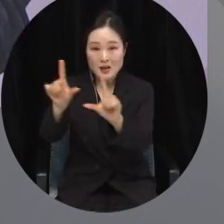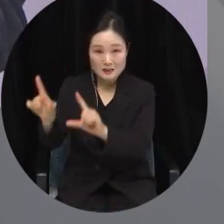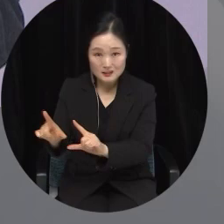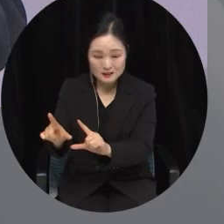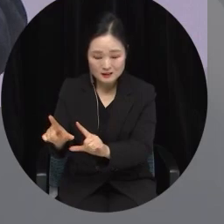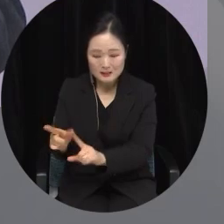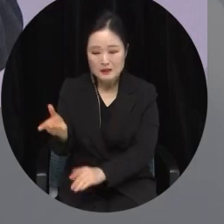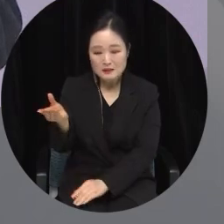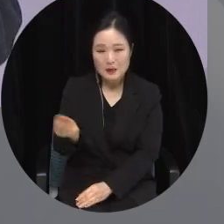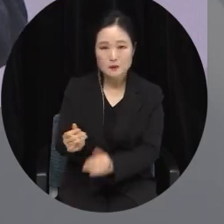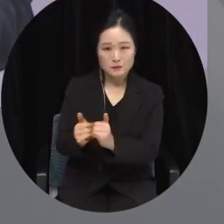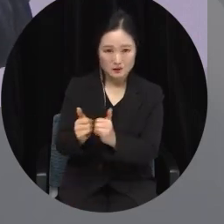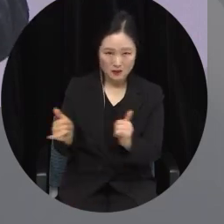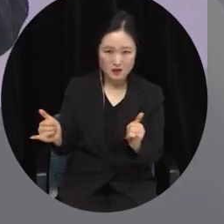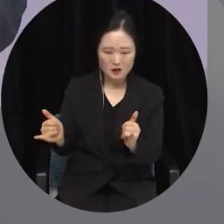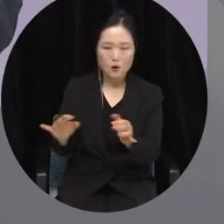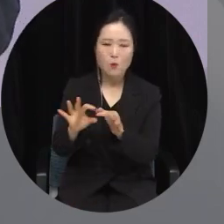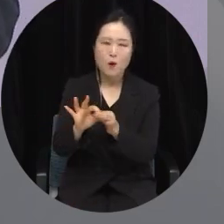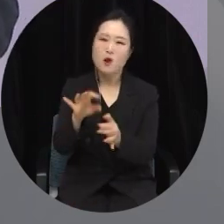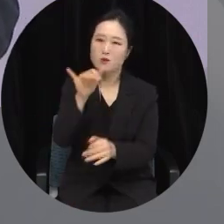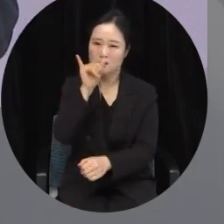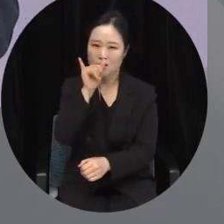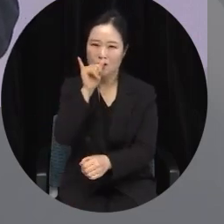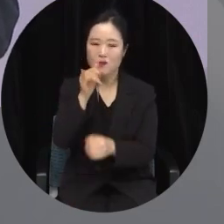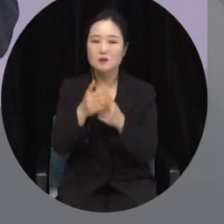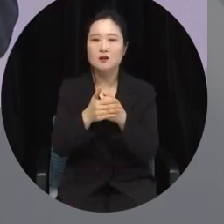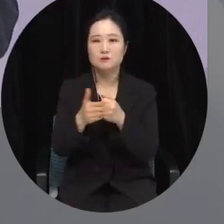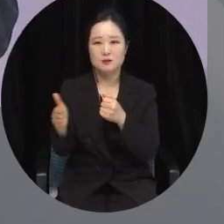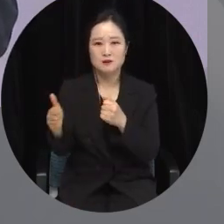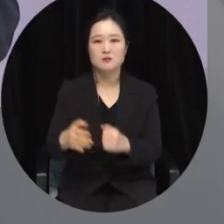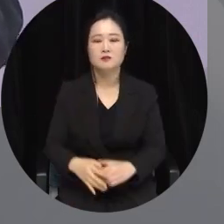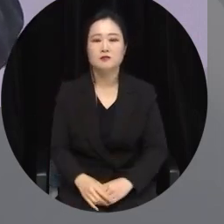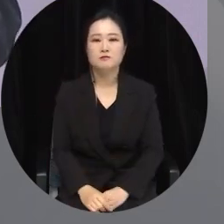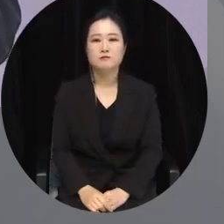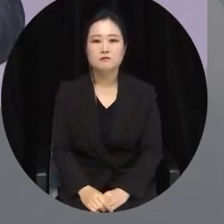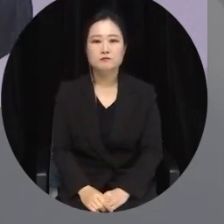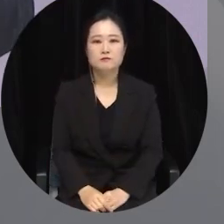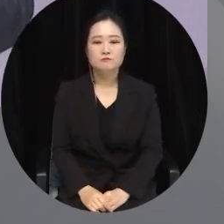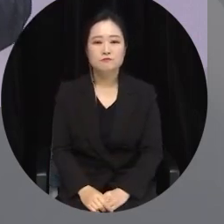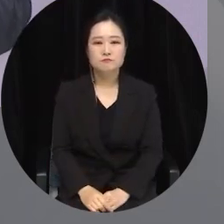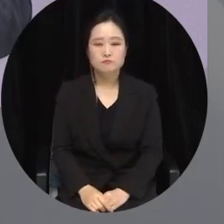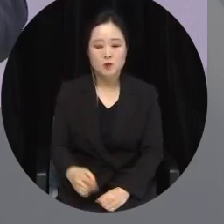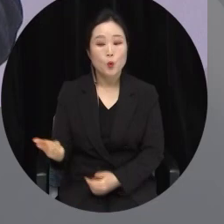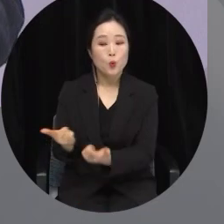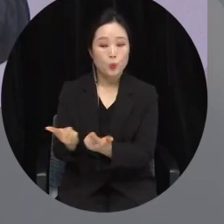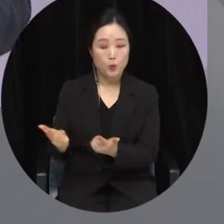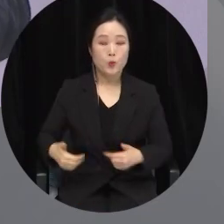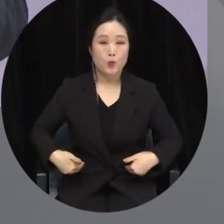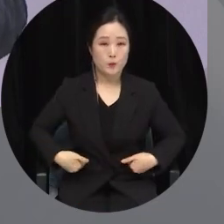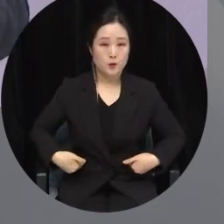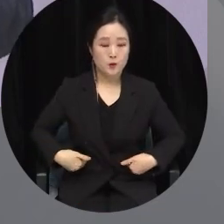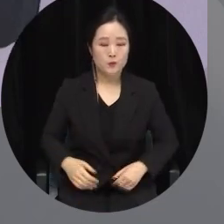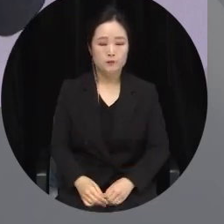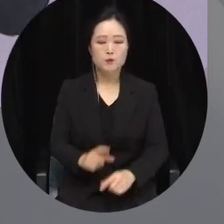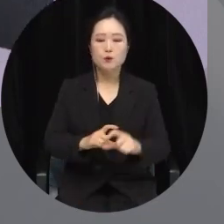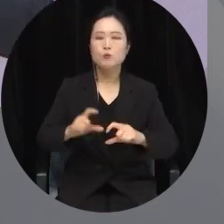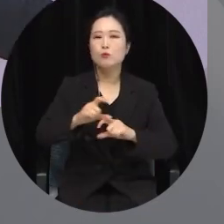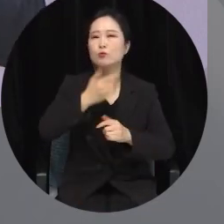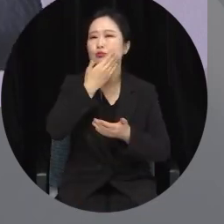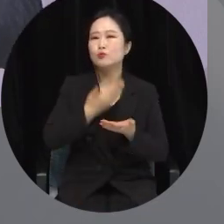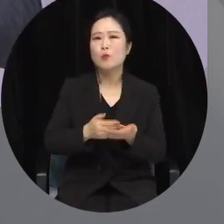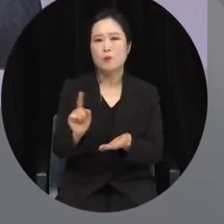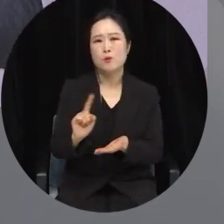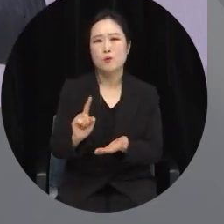임대주택하고도 연관되어 있는 만큼 적절한 수준에서 그걸 그 높여나가는 것이 필요하다는 거고요. 더 중요한 것은 고도